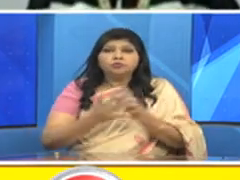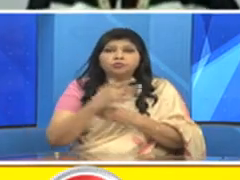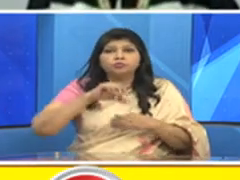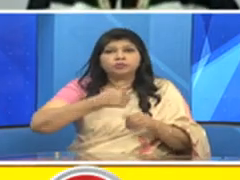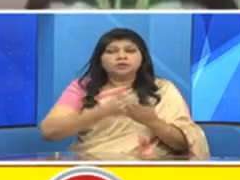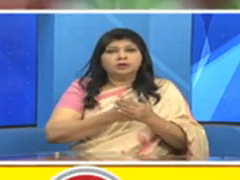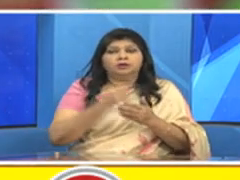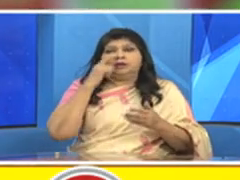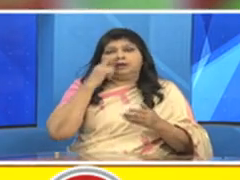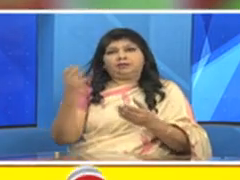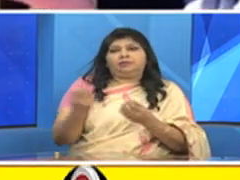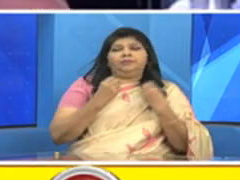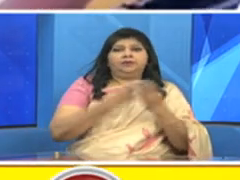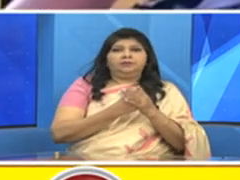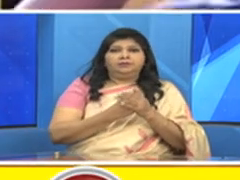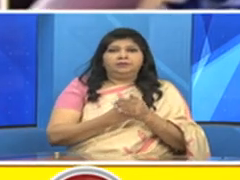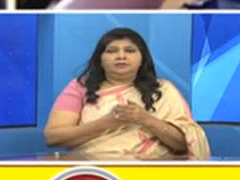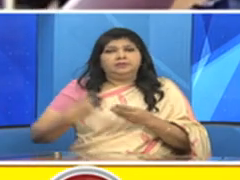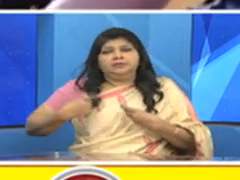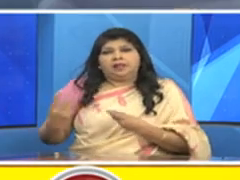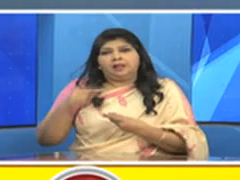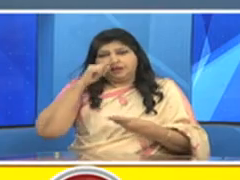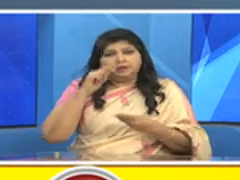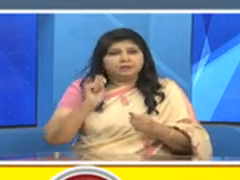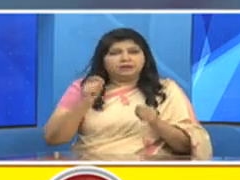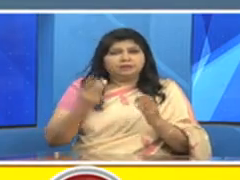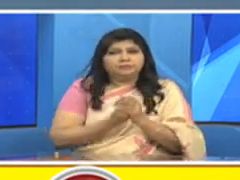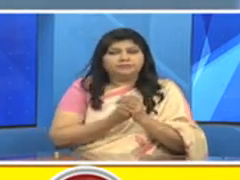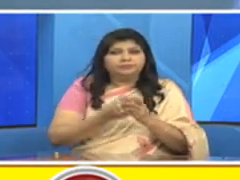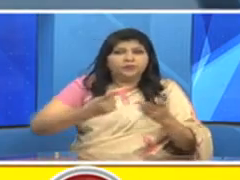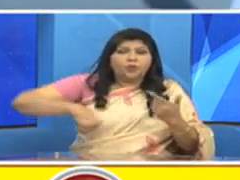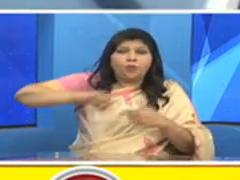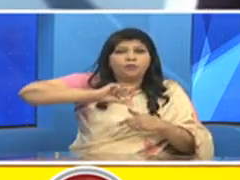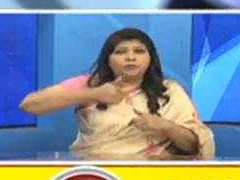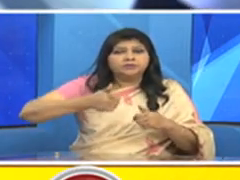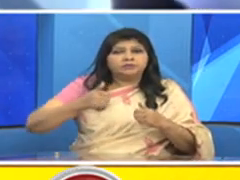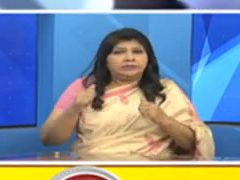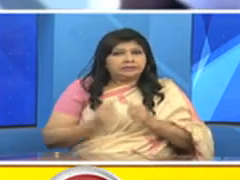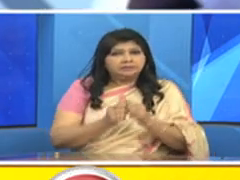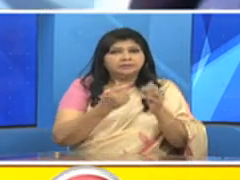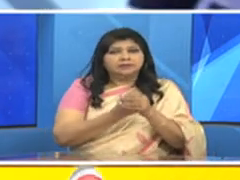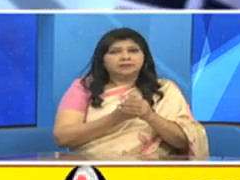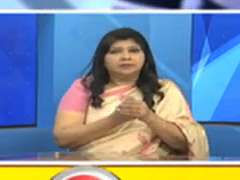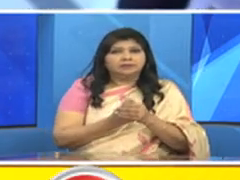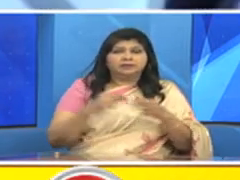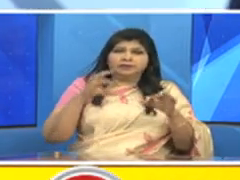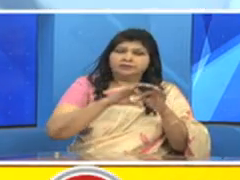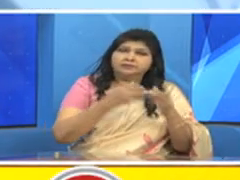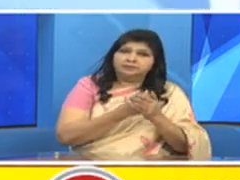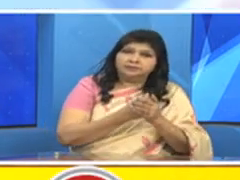ये सिद्धि बेटियों के नाम हुई है। मैं सभी विजेताओं के साथ इसमें हिस्सा लेने